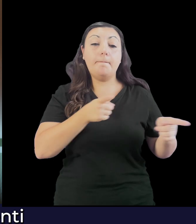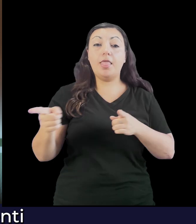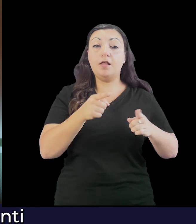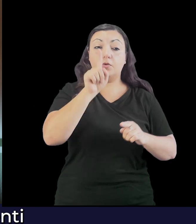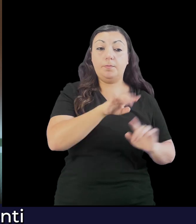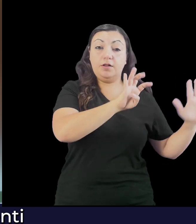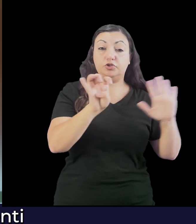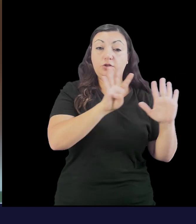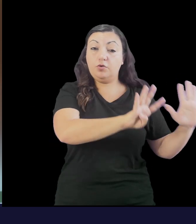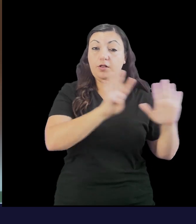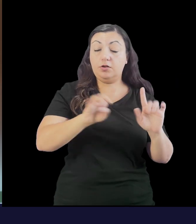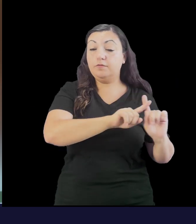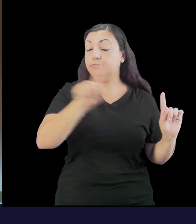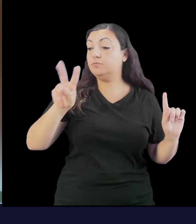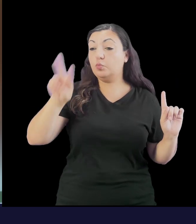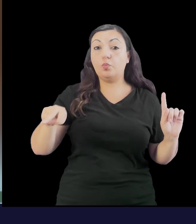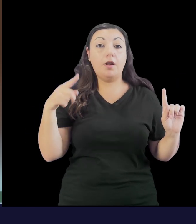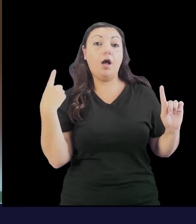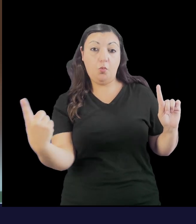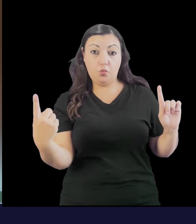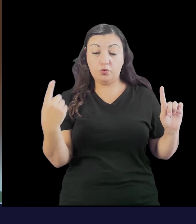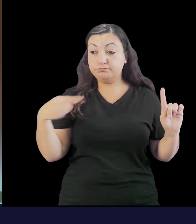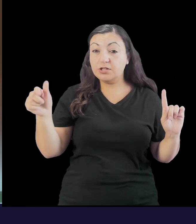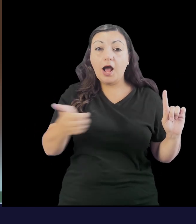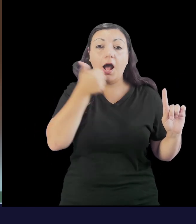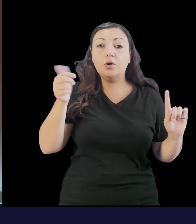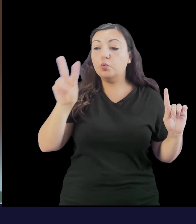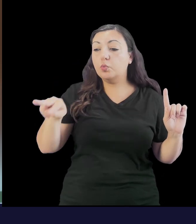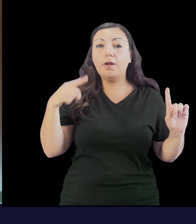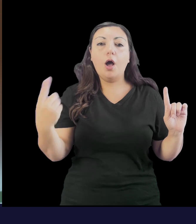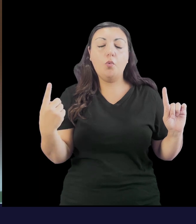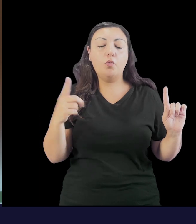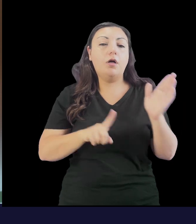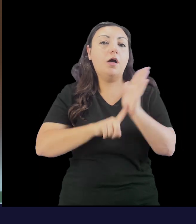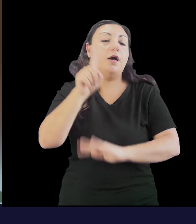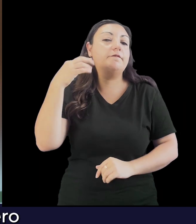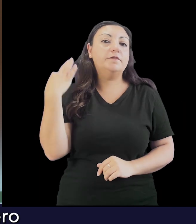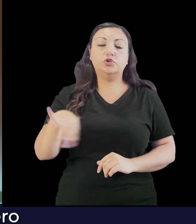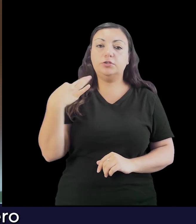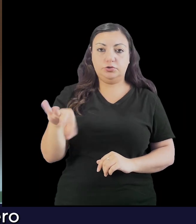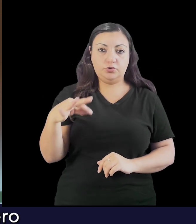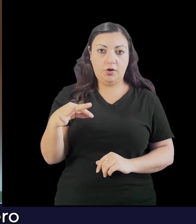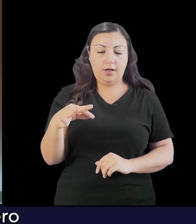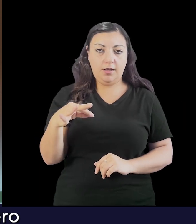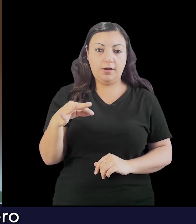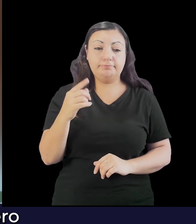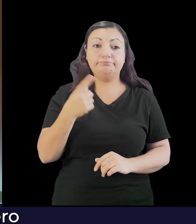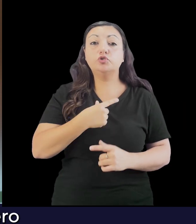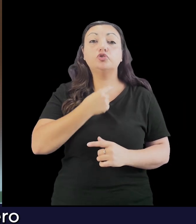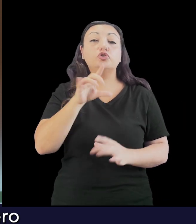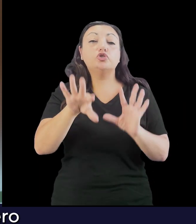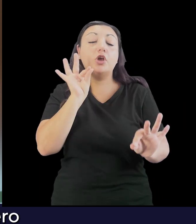trovare nelle note dal 99 c'è un bel filotto di annate 99 2000-2001 con la 2001